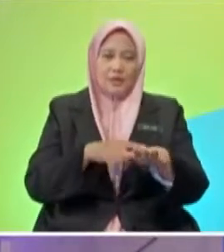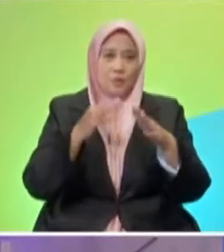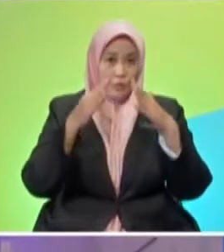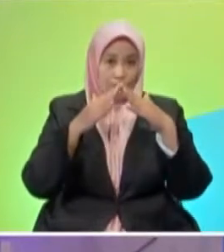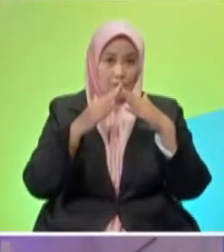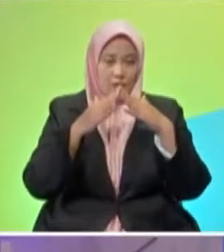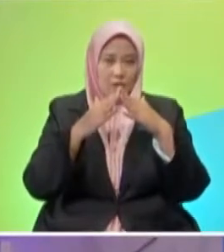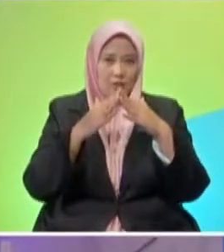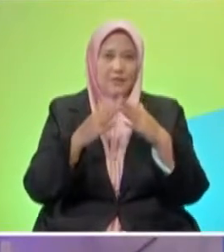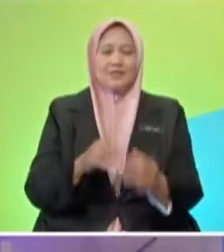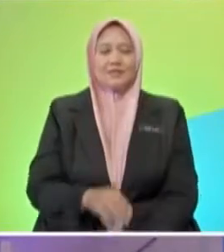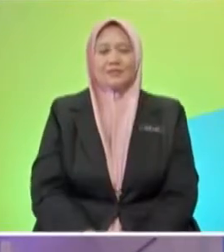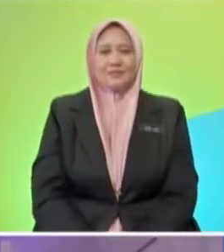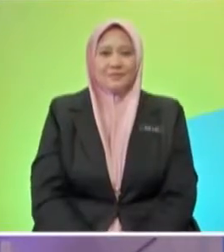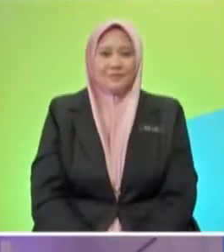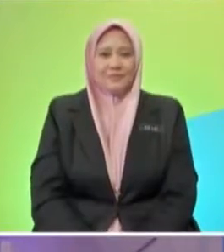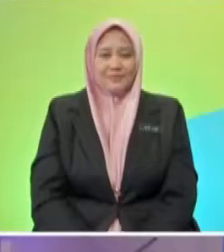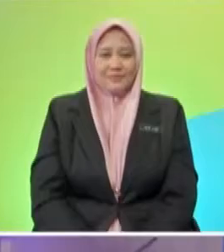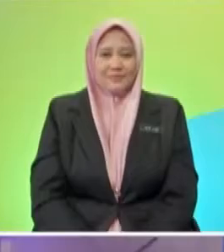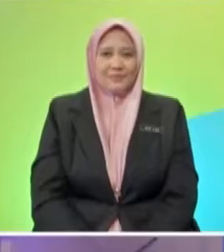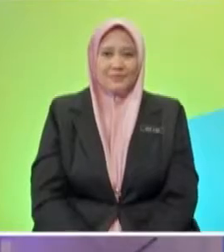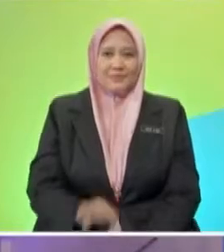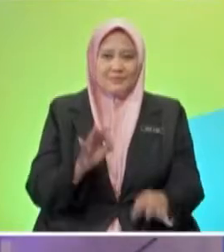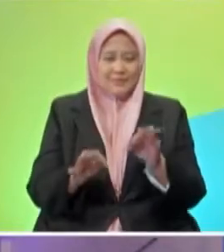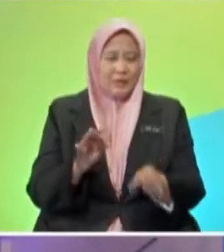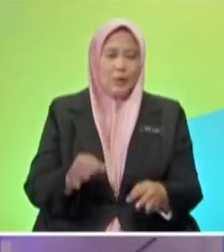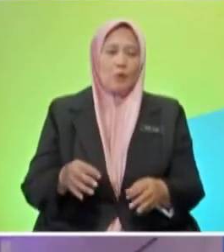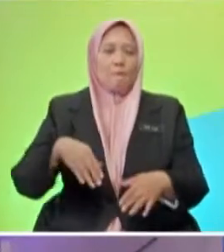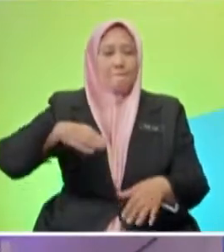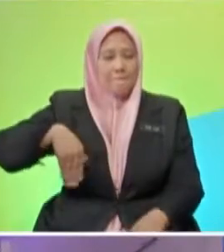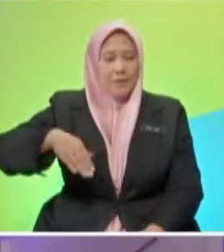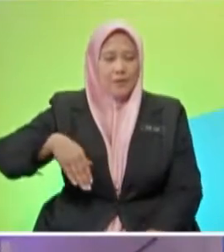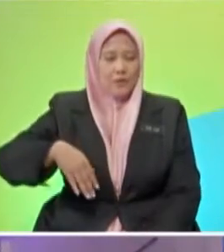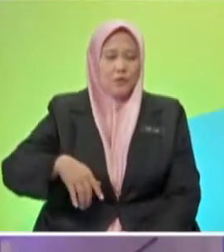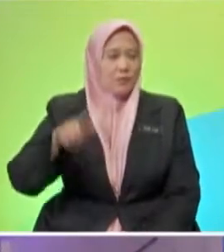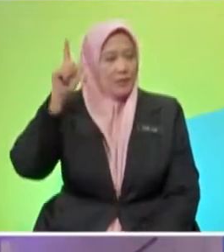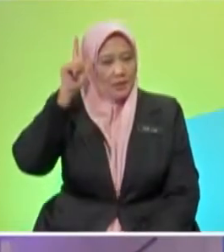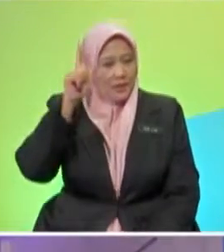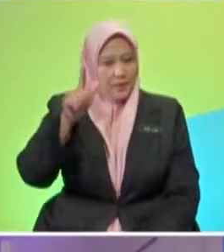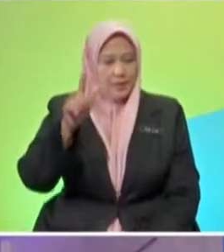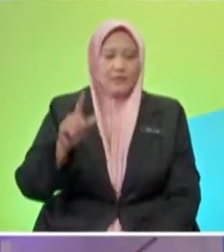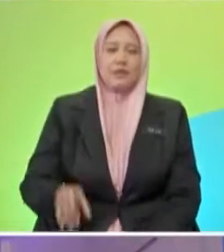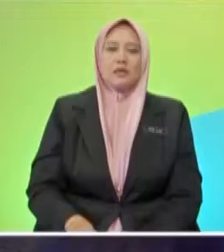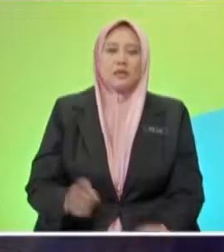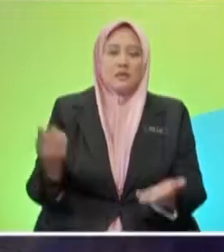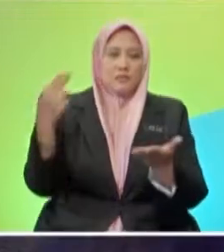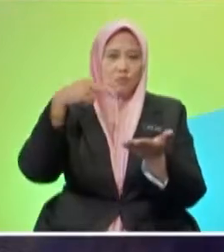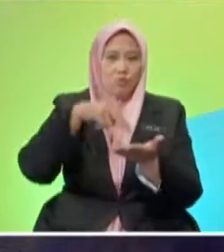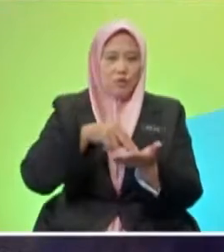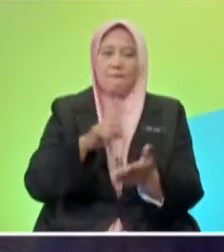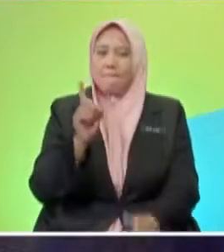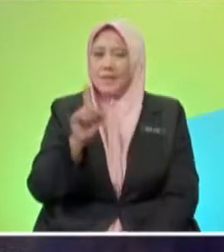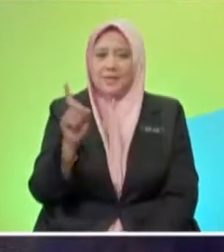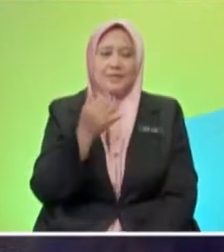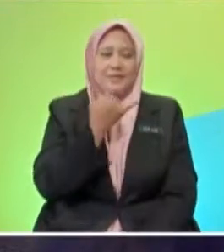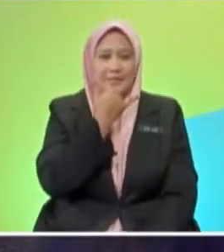sepertimu di dalam Google Map kalau belum kena simak sekali lagi mengapa salah ataupun misal sebenarnya mereka ini